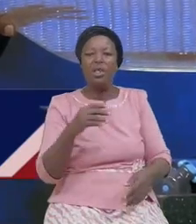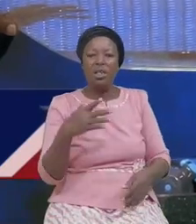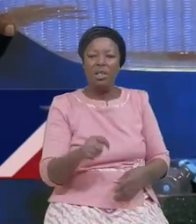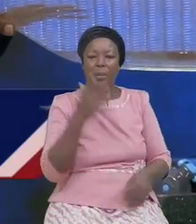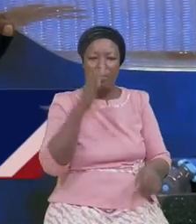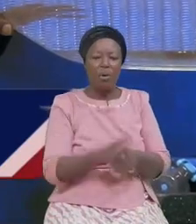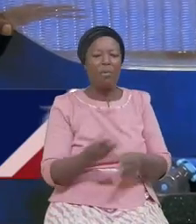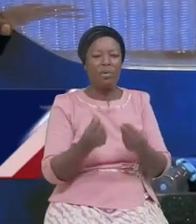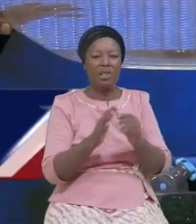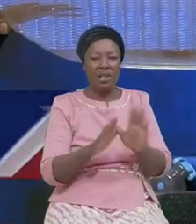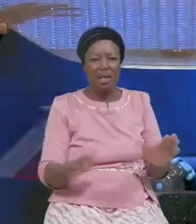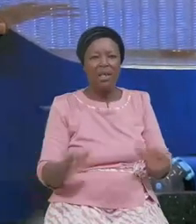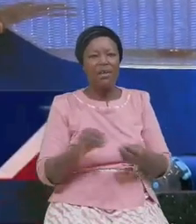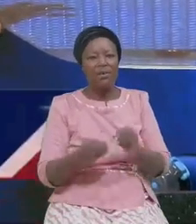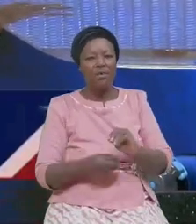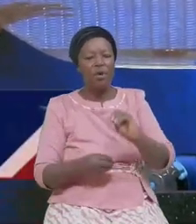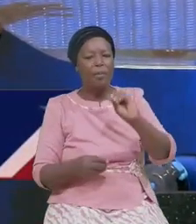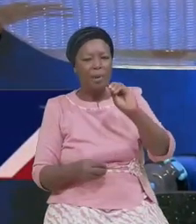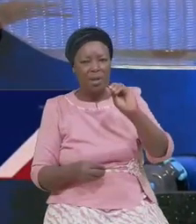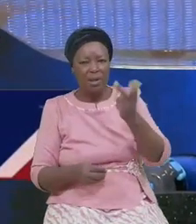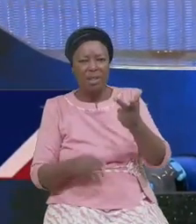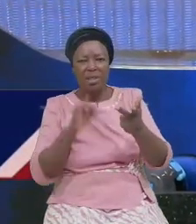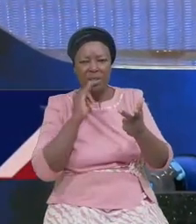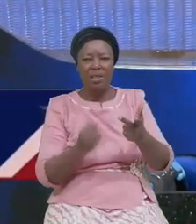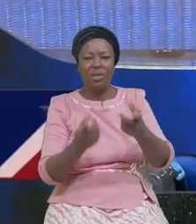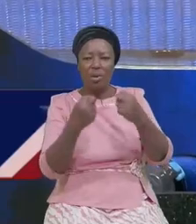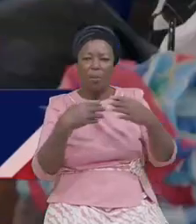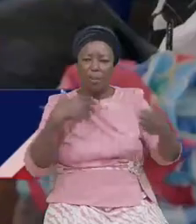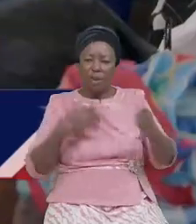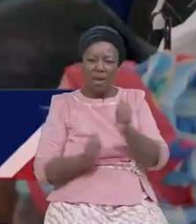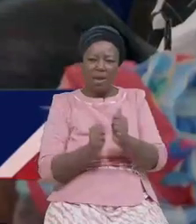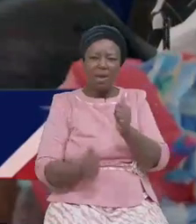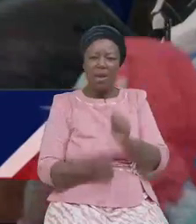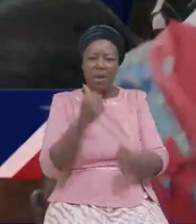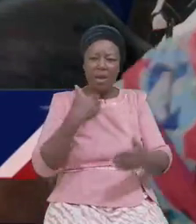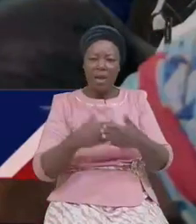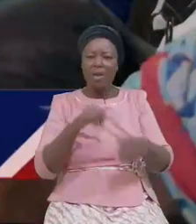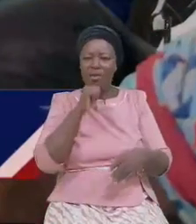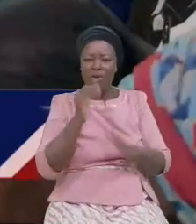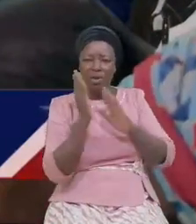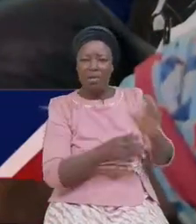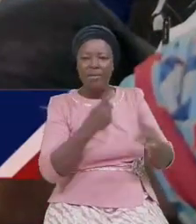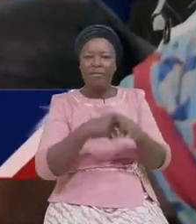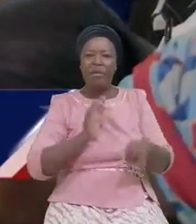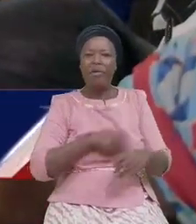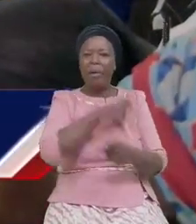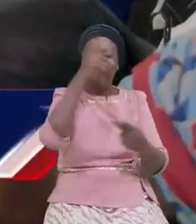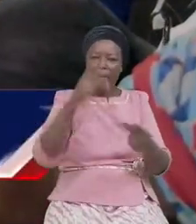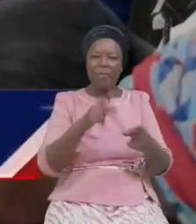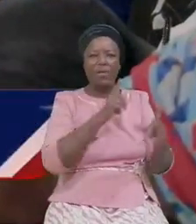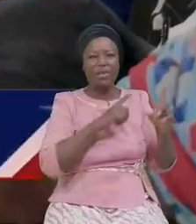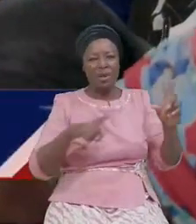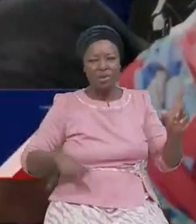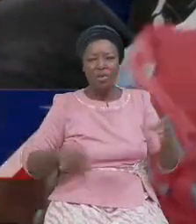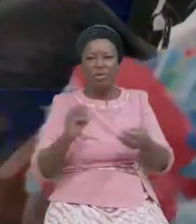3, s'approcher plus et non s'éloigner du notre parfait Seigneur.